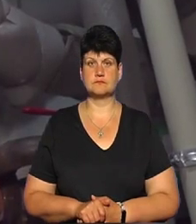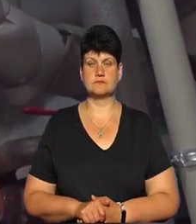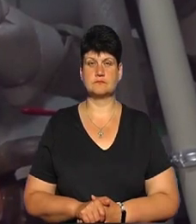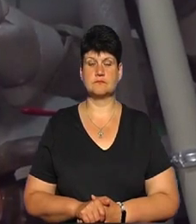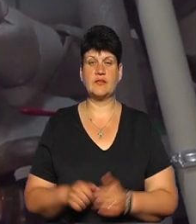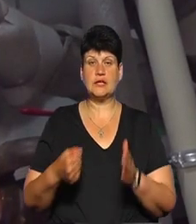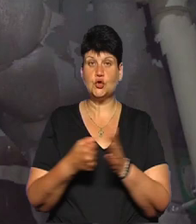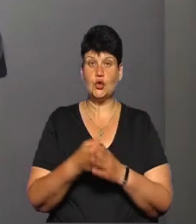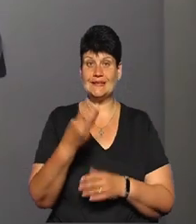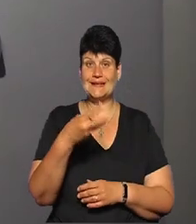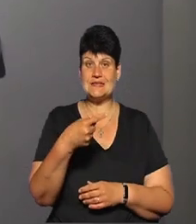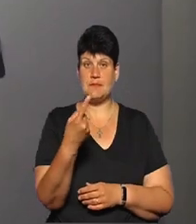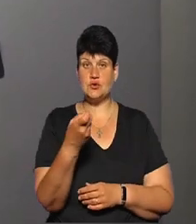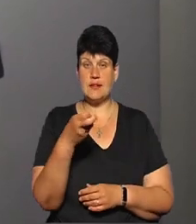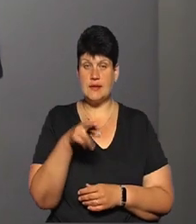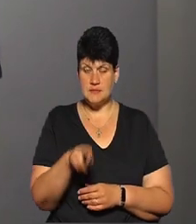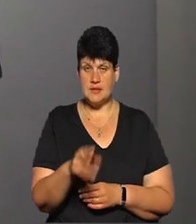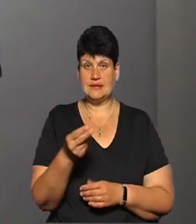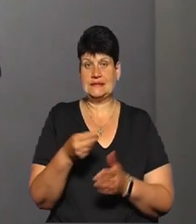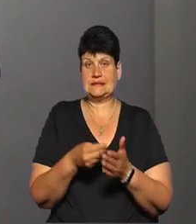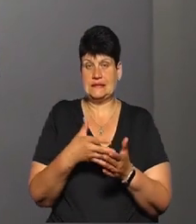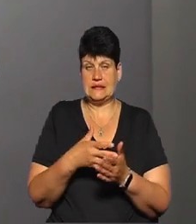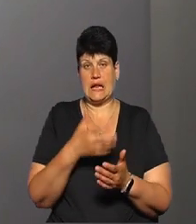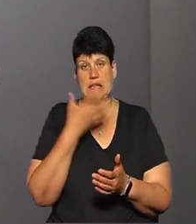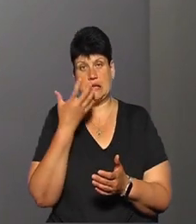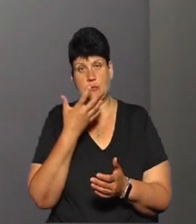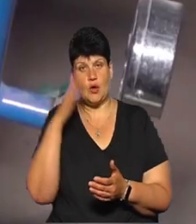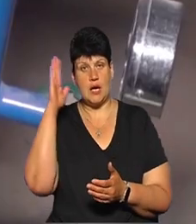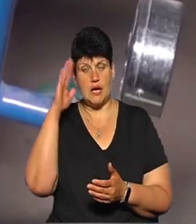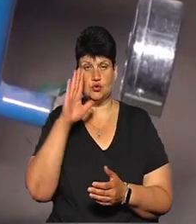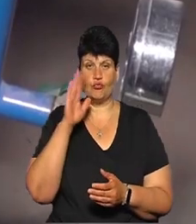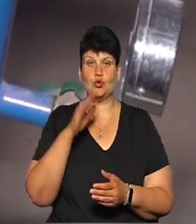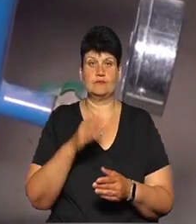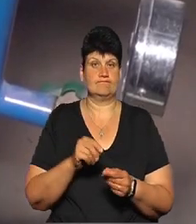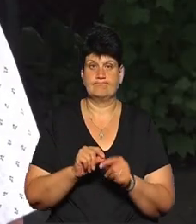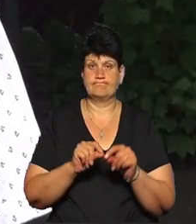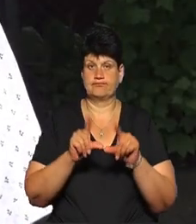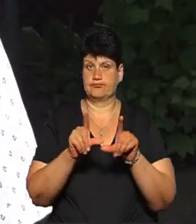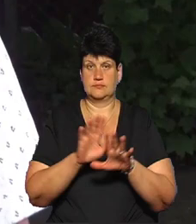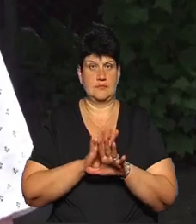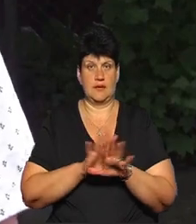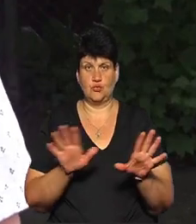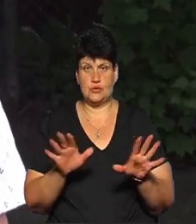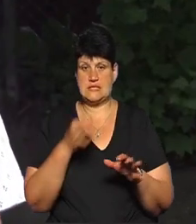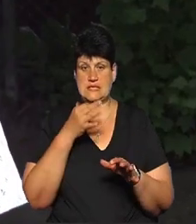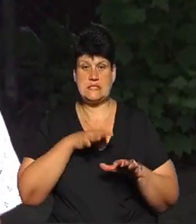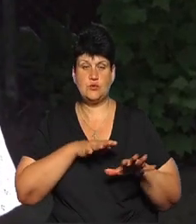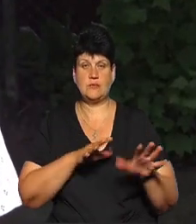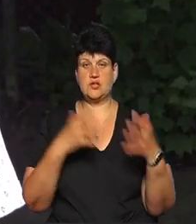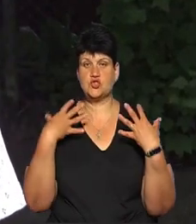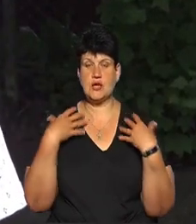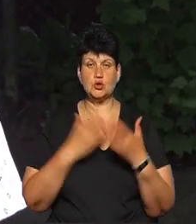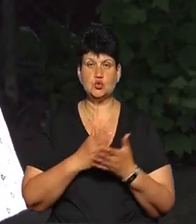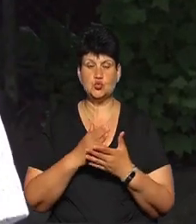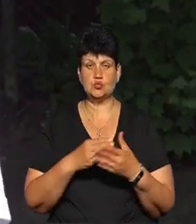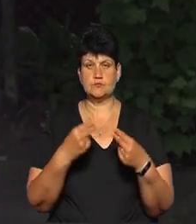До 31 липня тарифів на тепло та гарячу воду у Тернополі підвищувати не будуть. Про це розповів заступник начальника служби